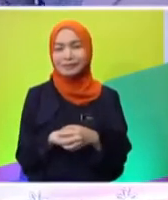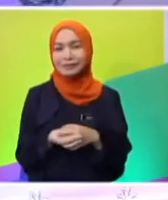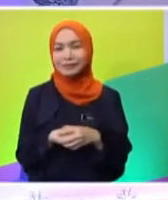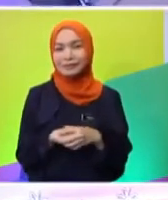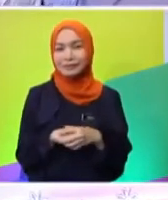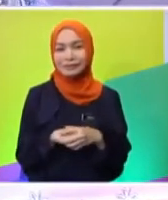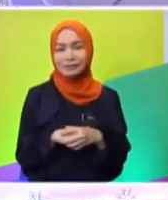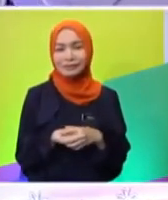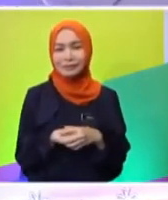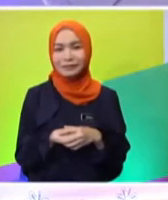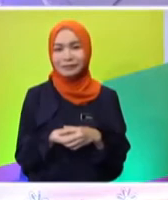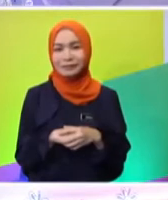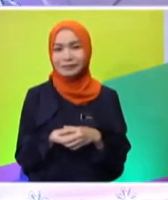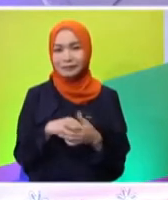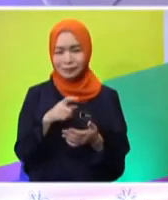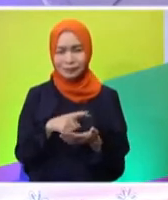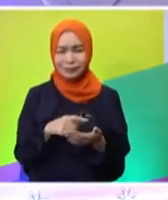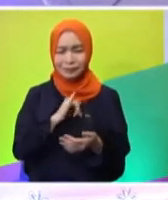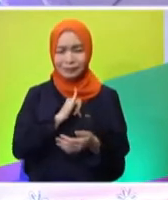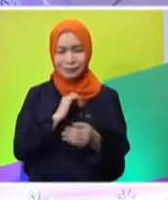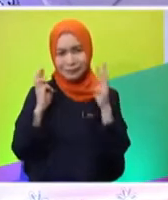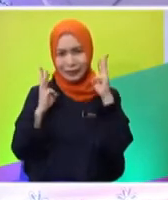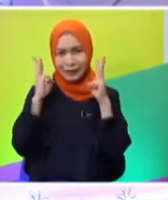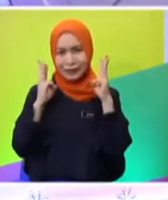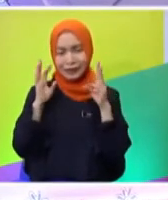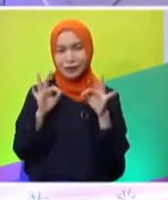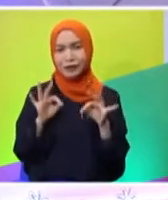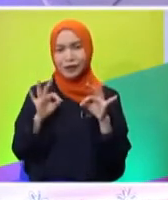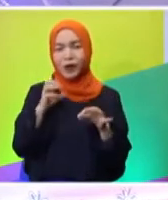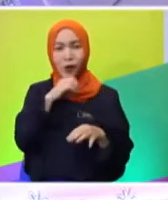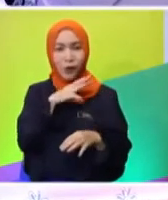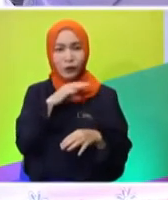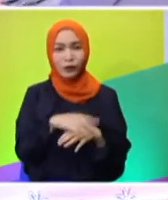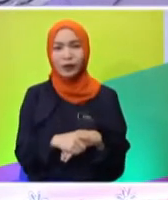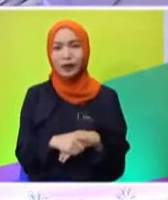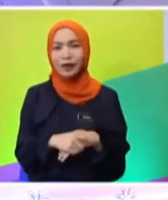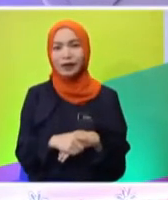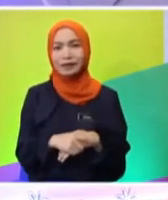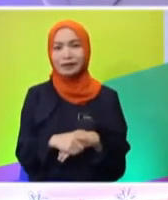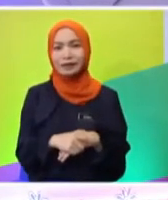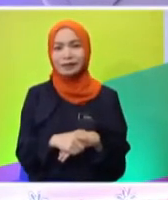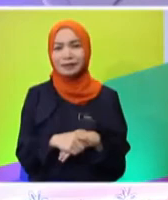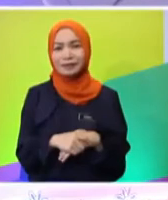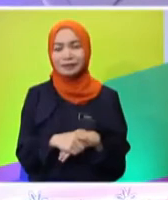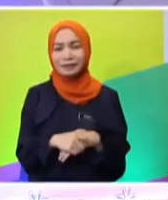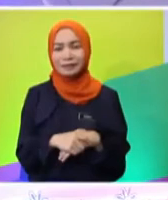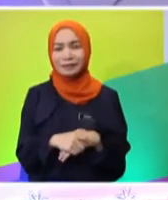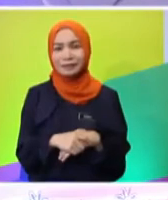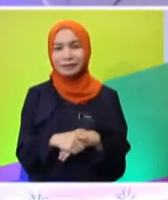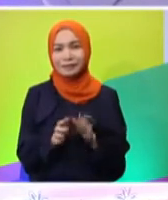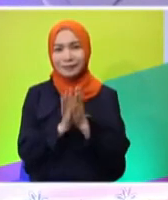ini Sebab saya bimbang nanti dia tumpah berdebu kan but significant juga kebersihan apabila kita gue Tibet